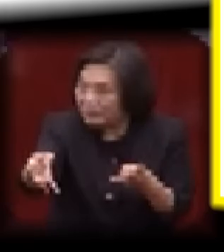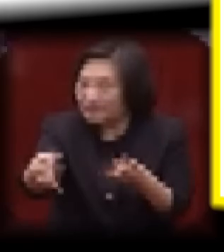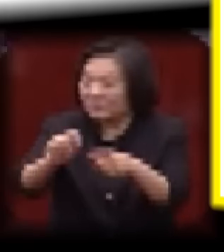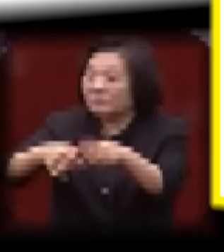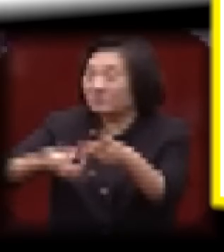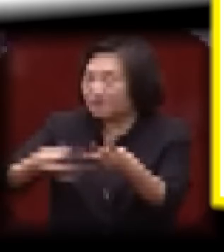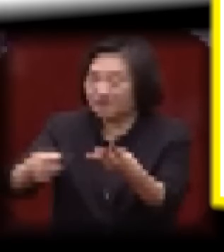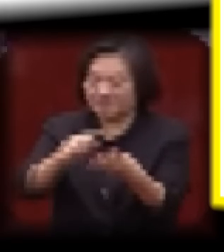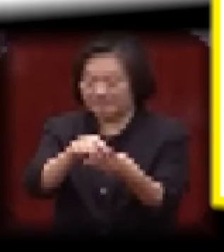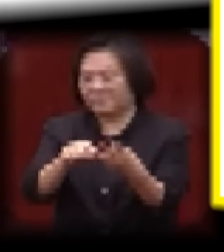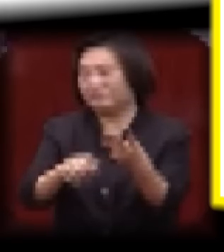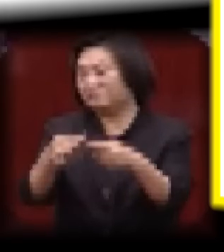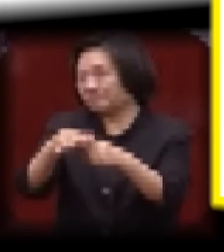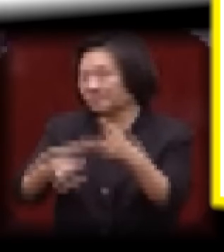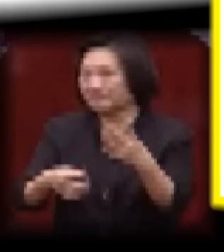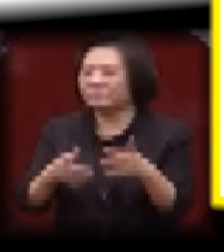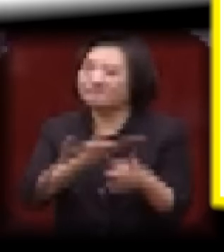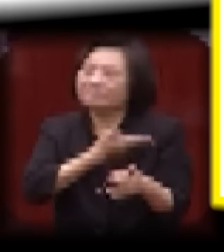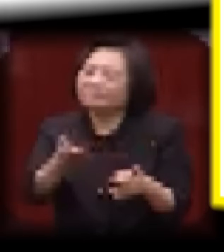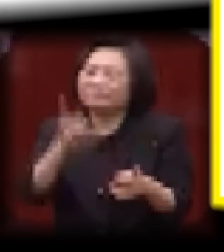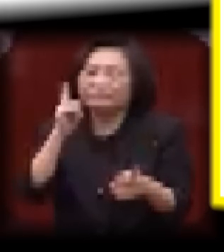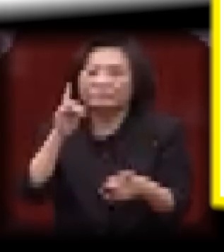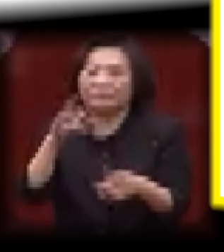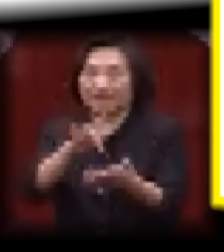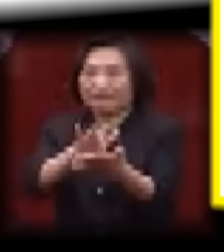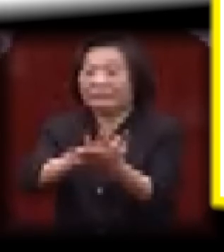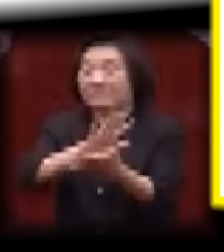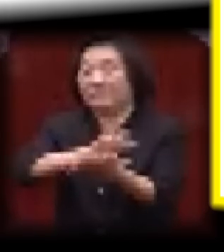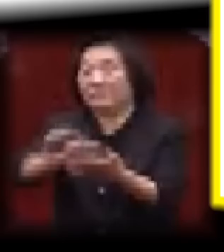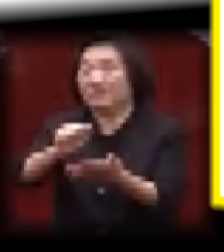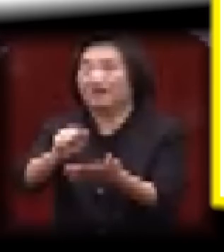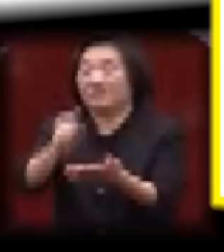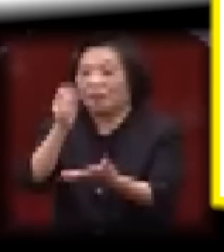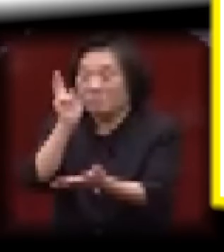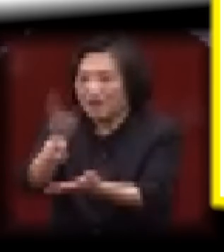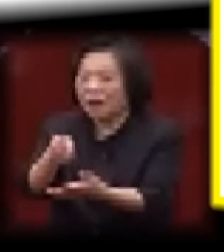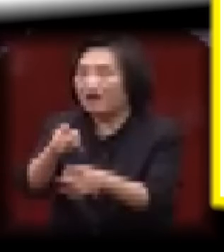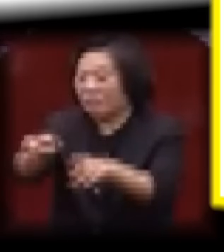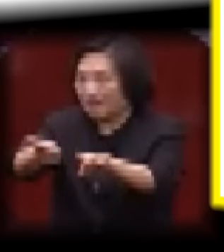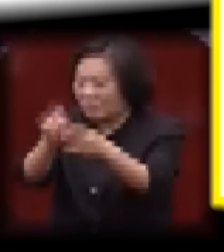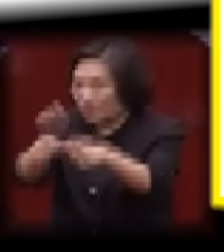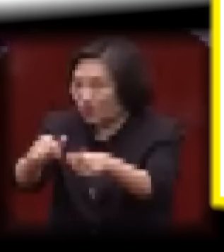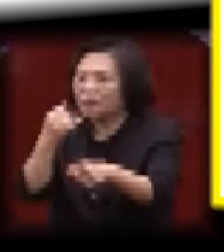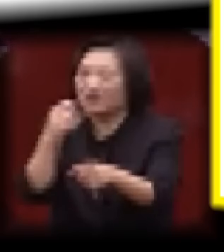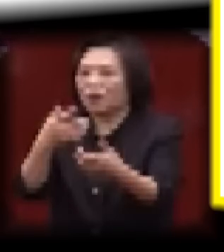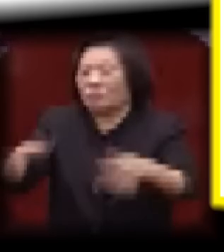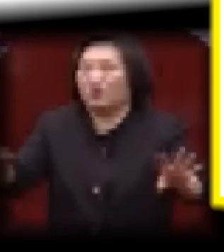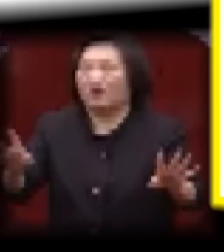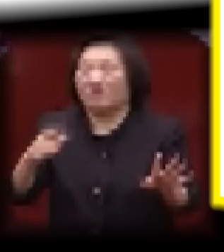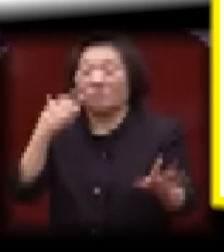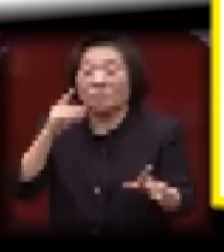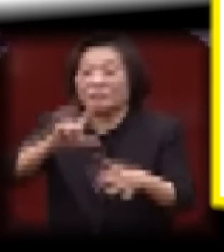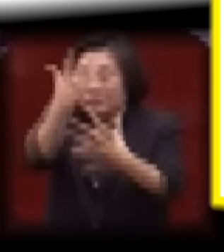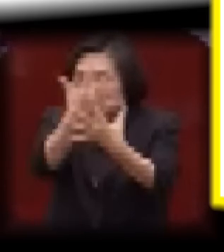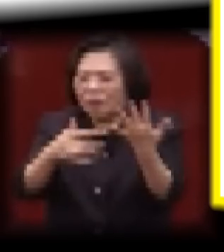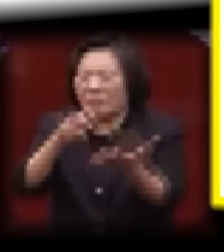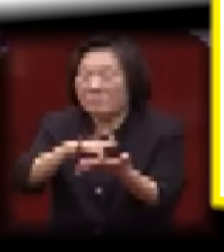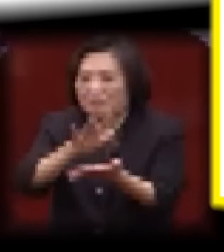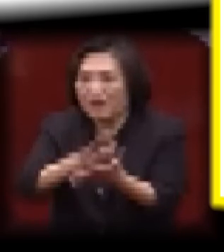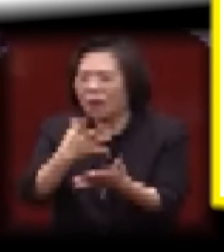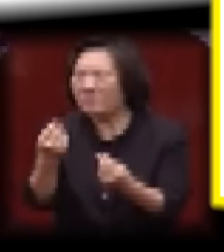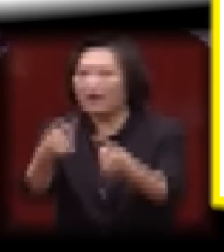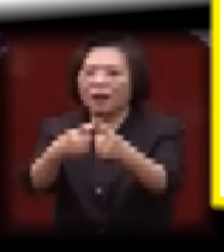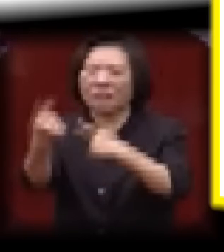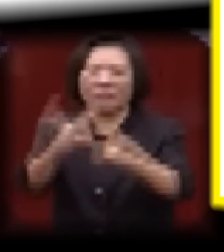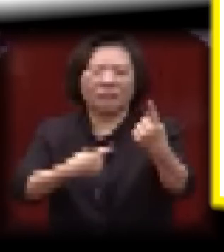知道，让这个厂商比较愿意来投标。因为一旦这个上网招标，你知道，流标太多次，你知道，就表示说我们的标案的